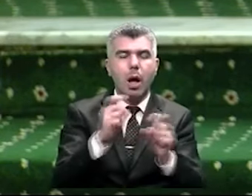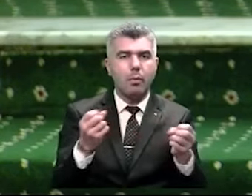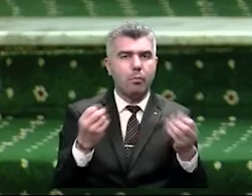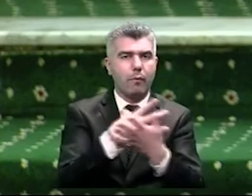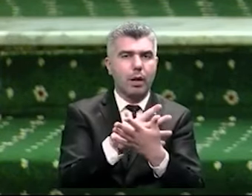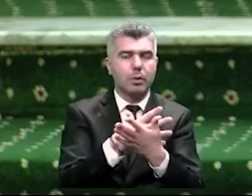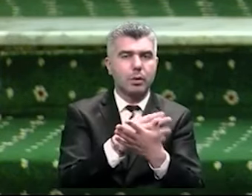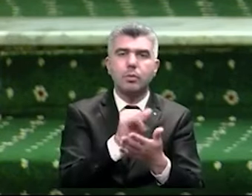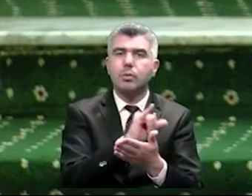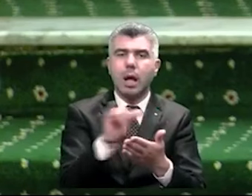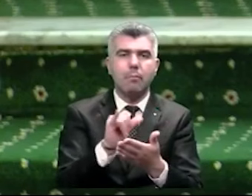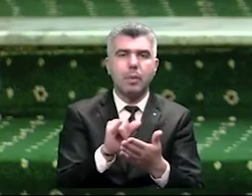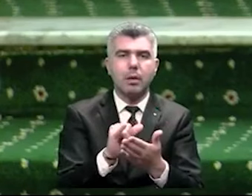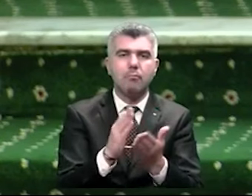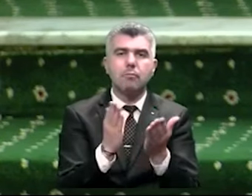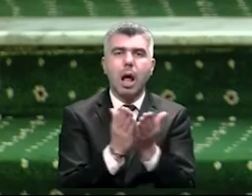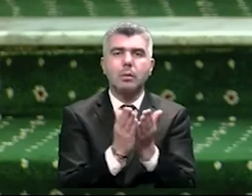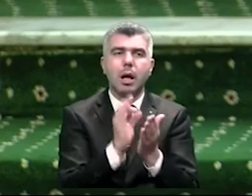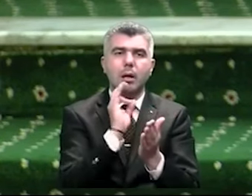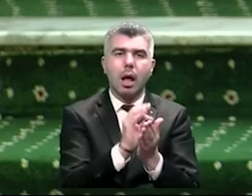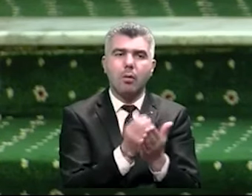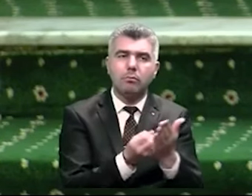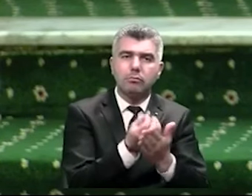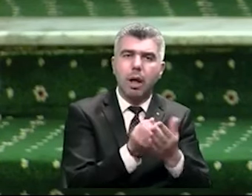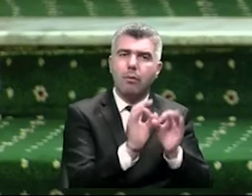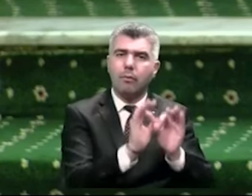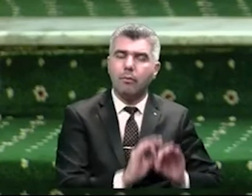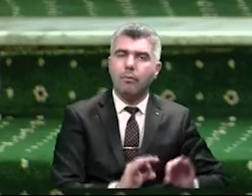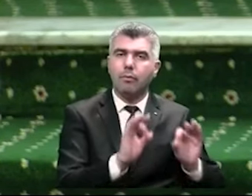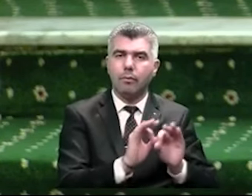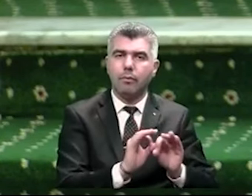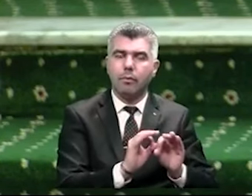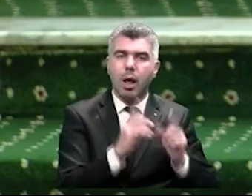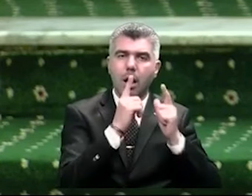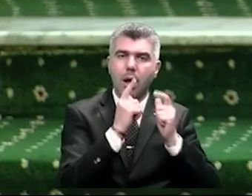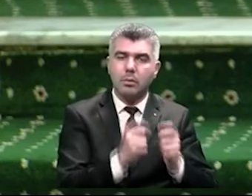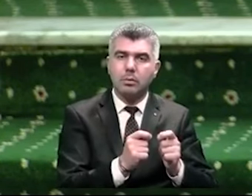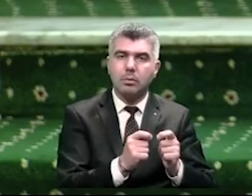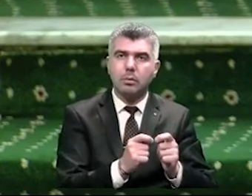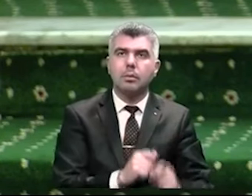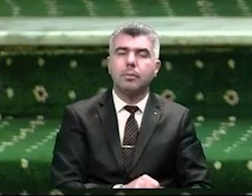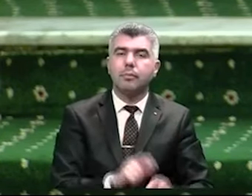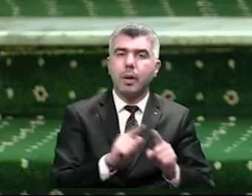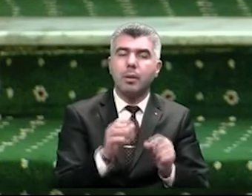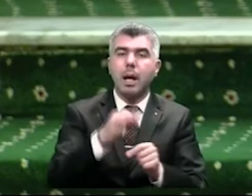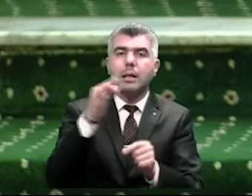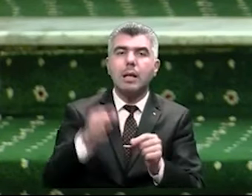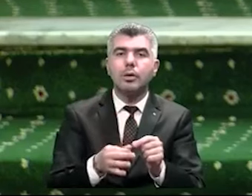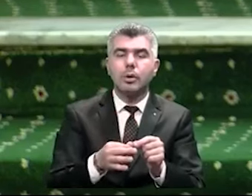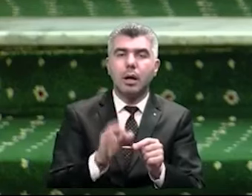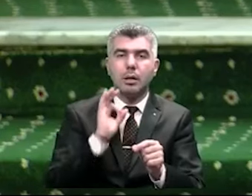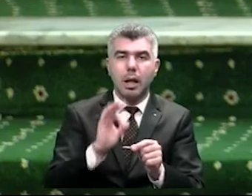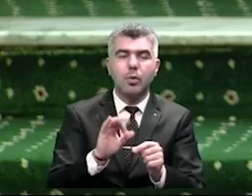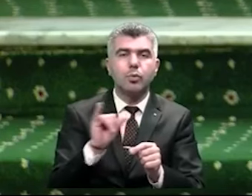للمترشحين ولا ارباب مدارس سياره التعليم ان كانوا على علم بها ولا الاطلاع عليها الامر الذي كانت له نتائج عكسيه